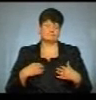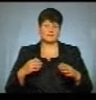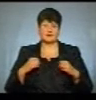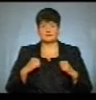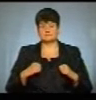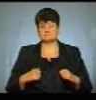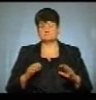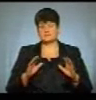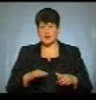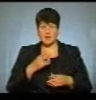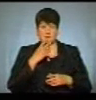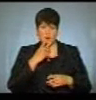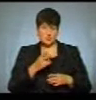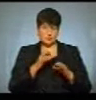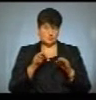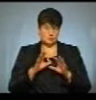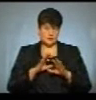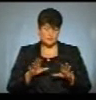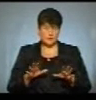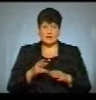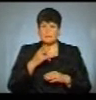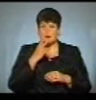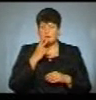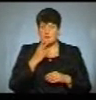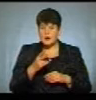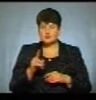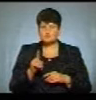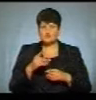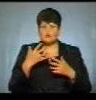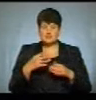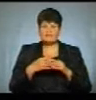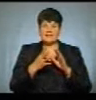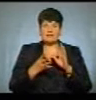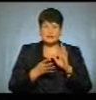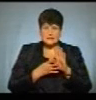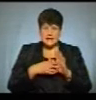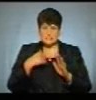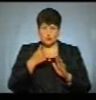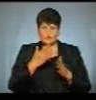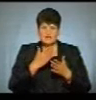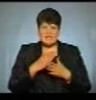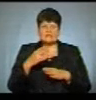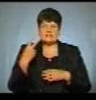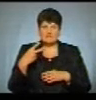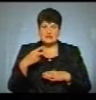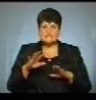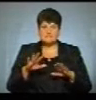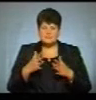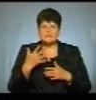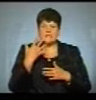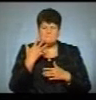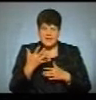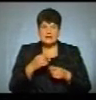цієї нозології не було. І ми бачимо, що вже в 2019 році ми маємо 20 випадків, 5 яких